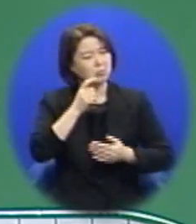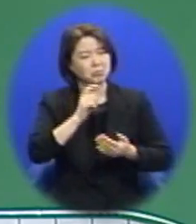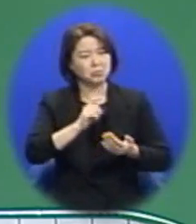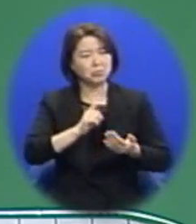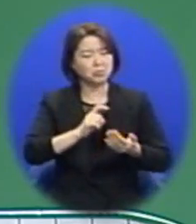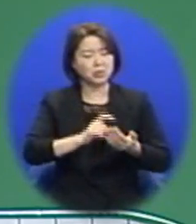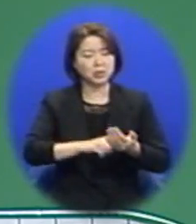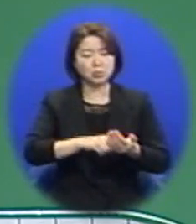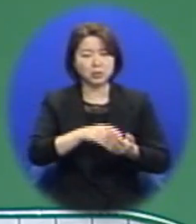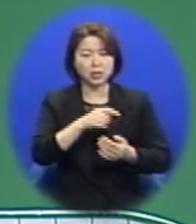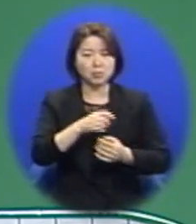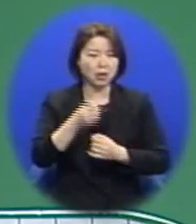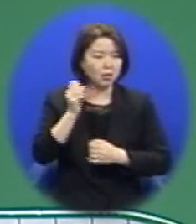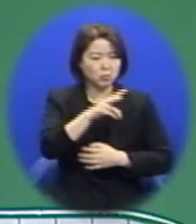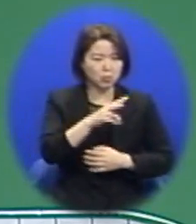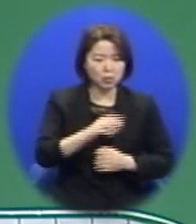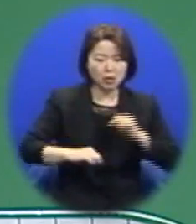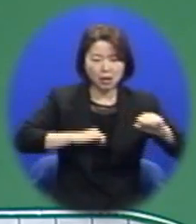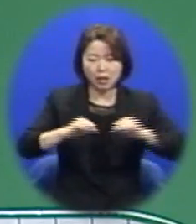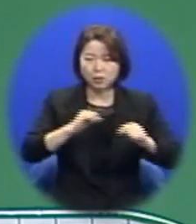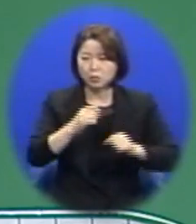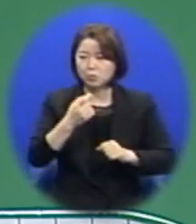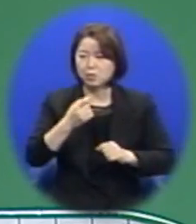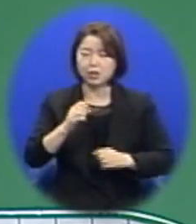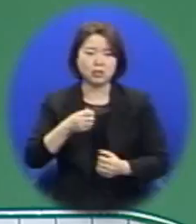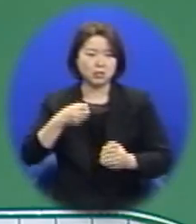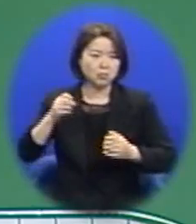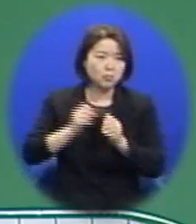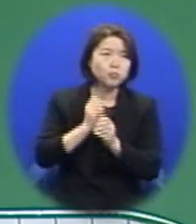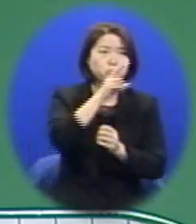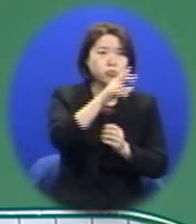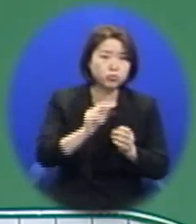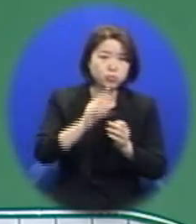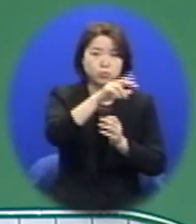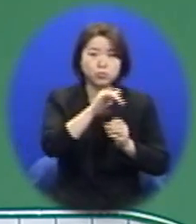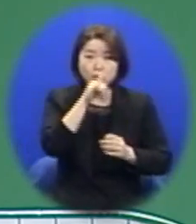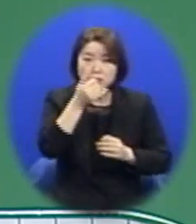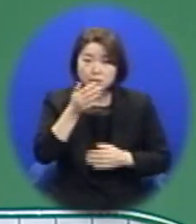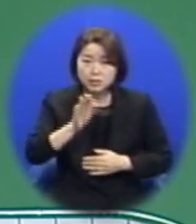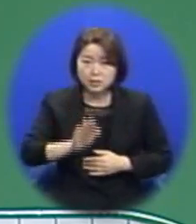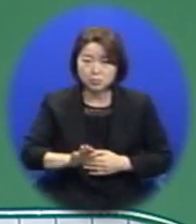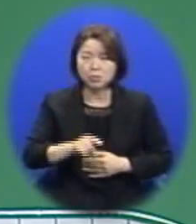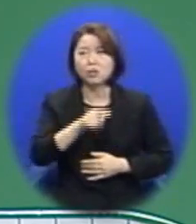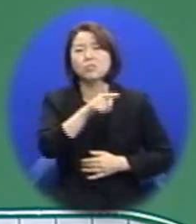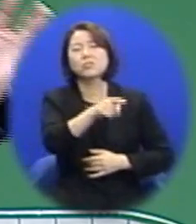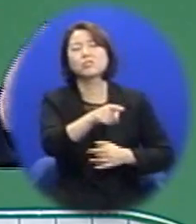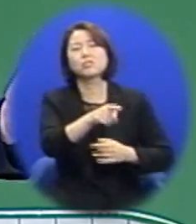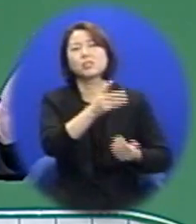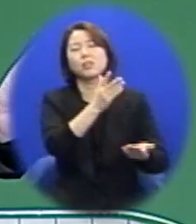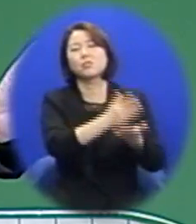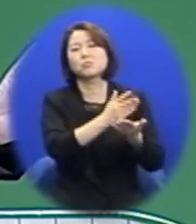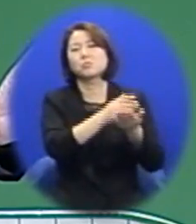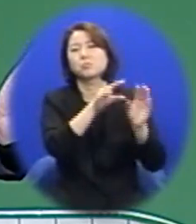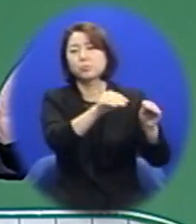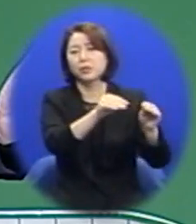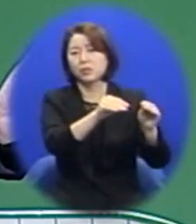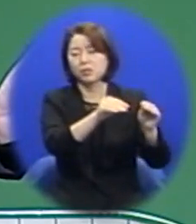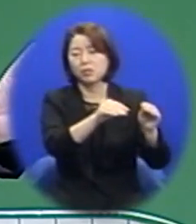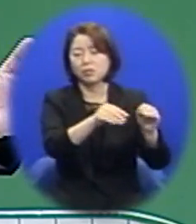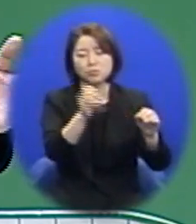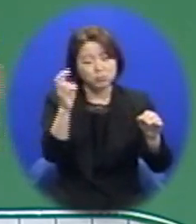말도 행동도 많이 했었지만, 그러다가 말겠고, 또 다시 원점으로